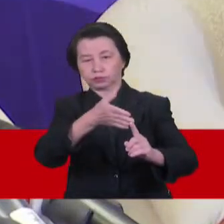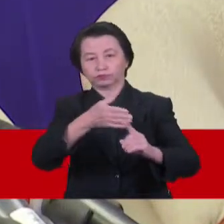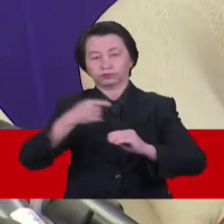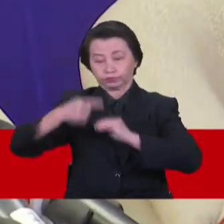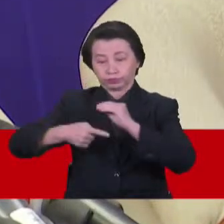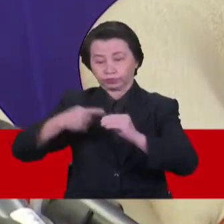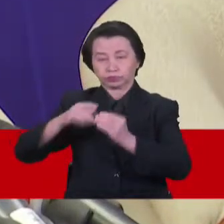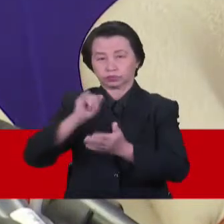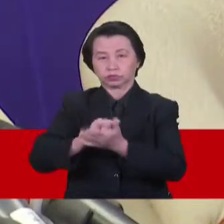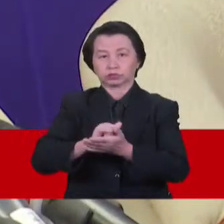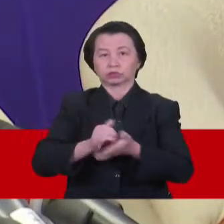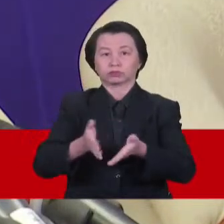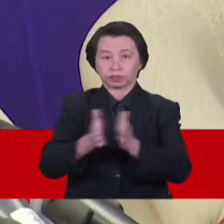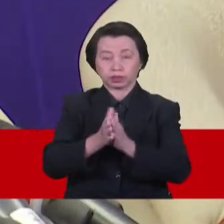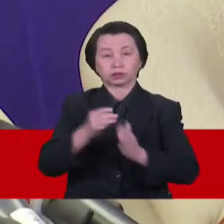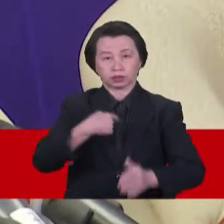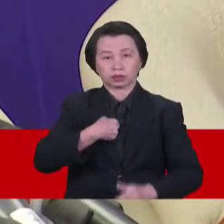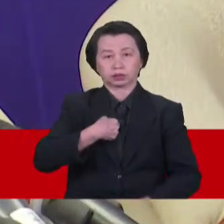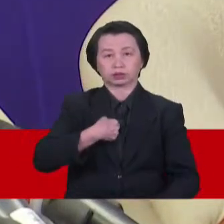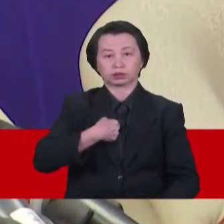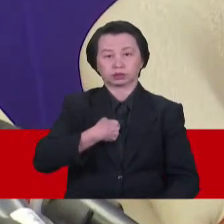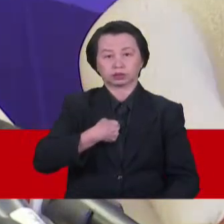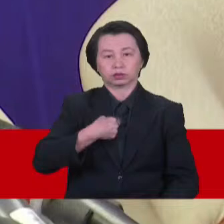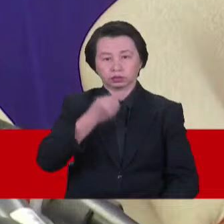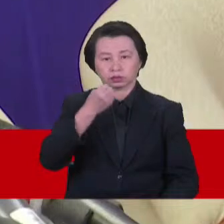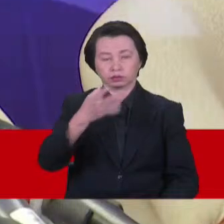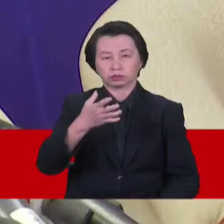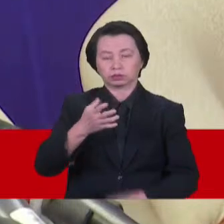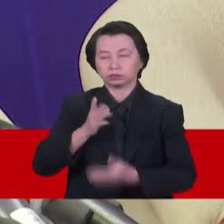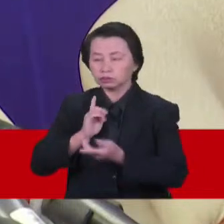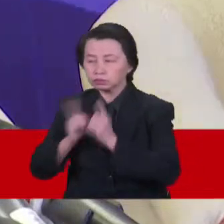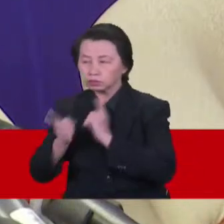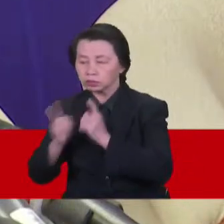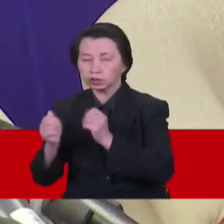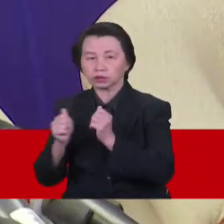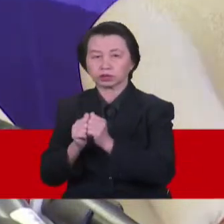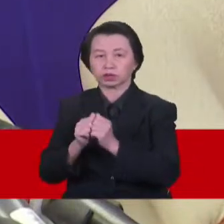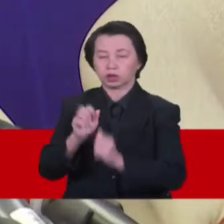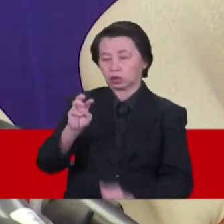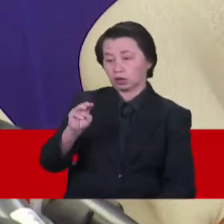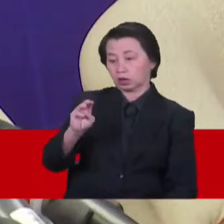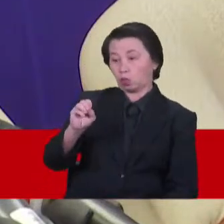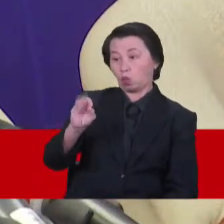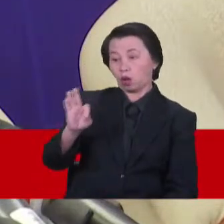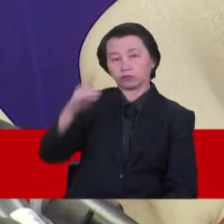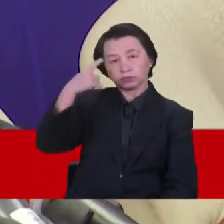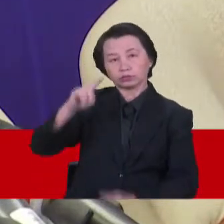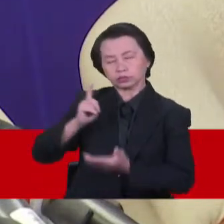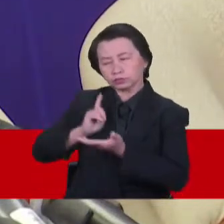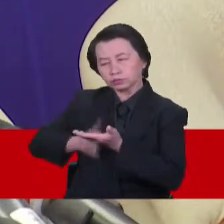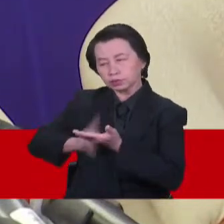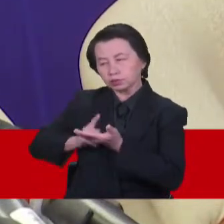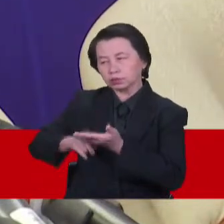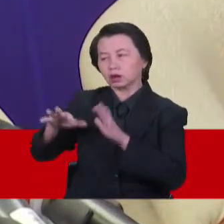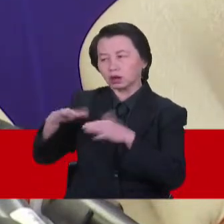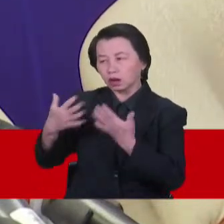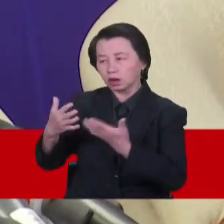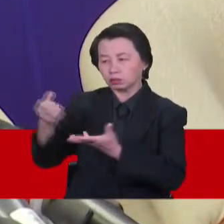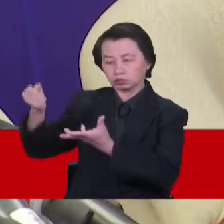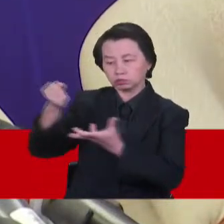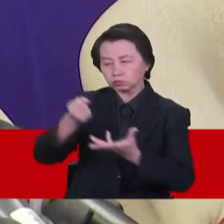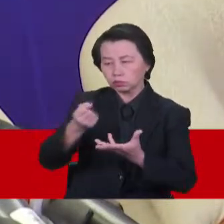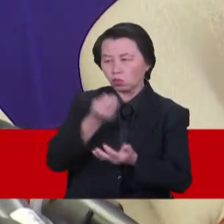ini, biarlah saya letak kepada Kementerian Kewanganlah untuk memberi perincian bagaimana saluran kewangan